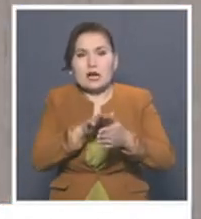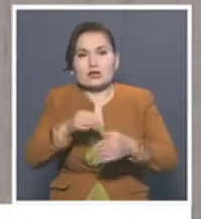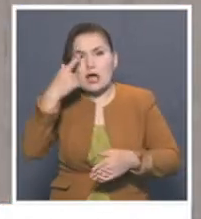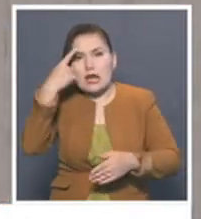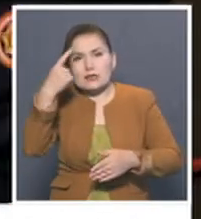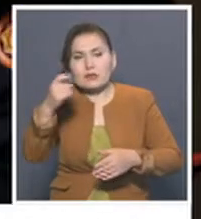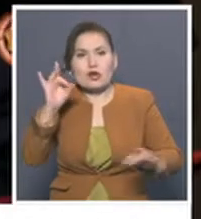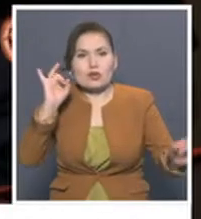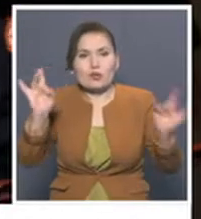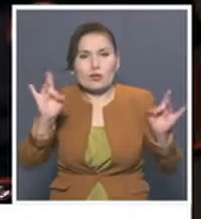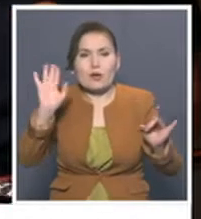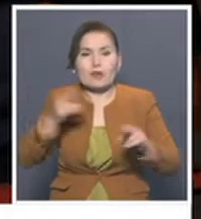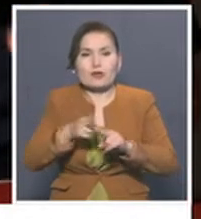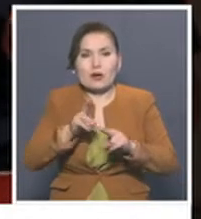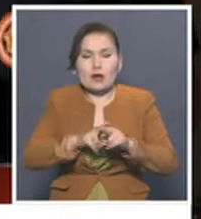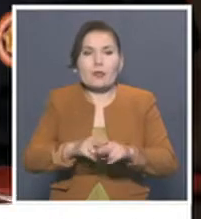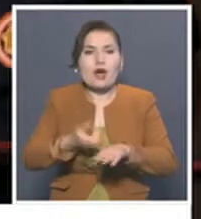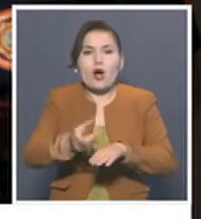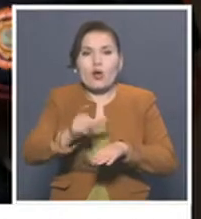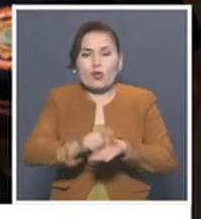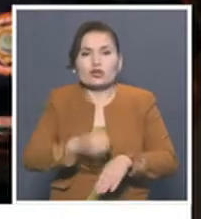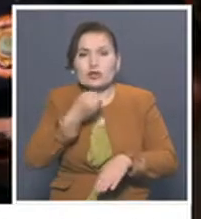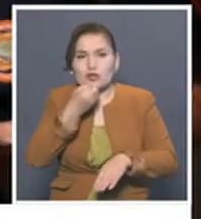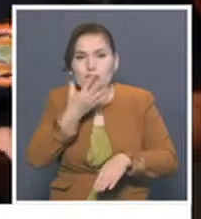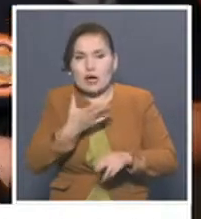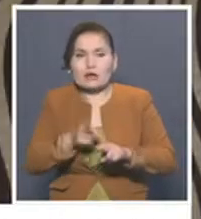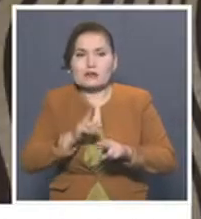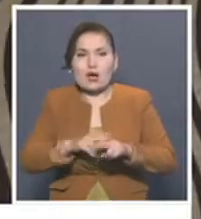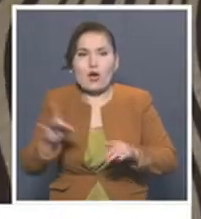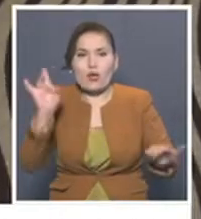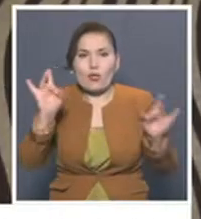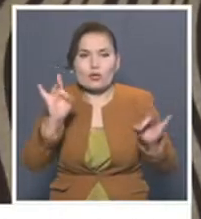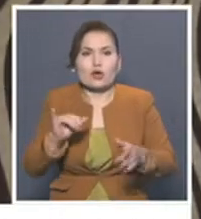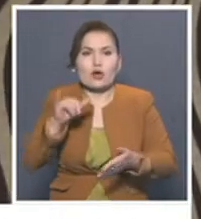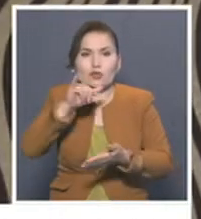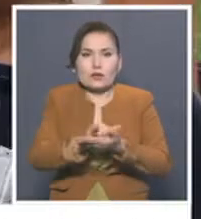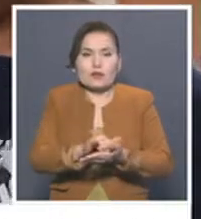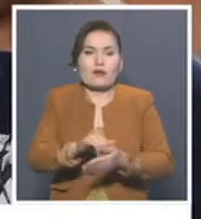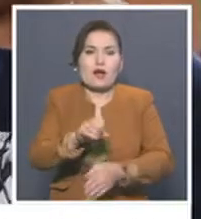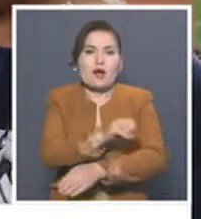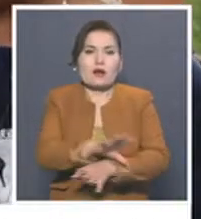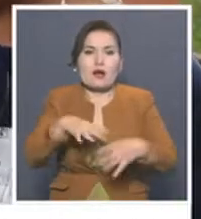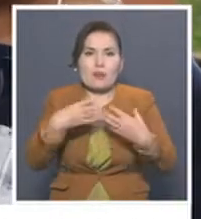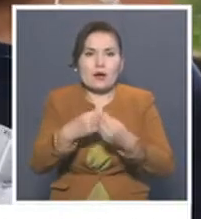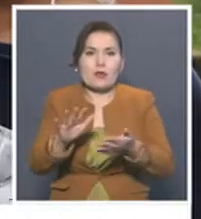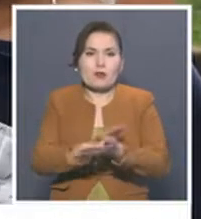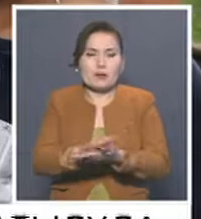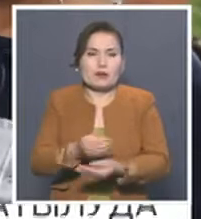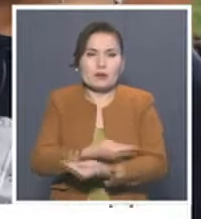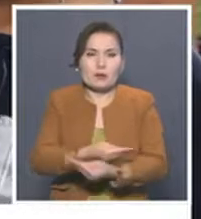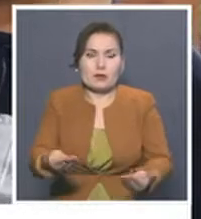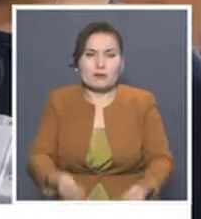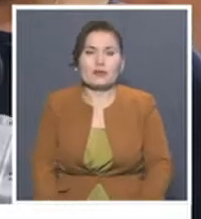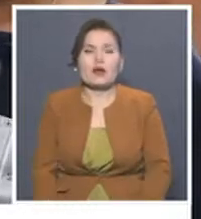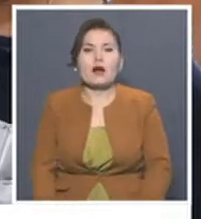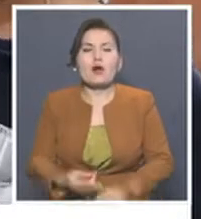жұрттың қауіпсіздігіне кепіл болған қондырғының қажеттілігіне бүгінде бәрінің көзі жеткен. Сақтық шаралары өте қажет,